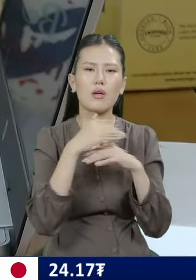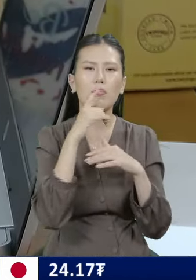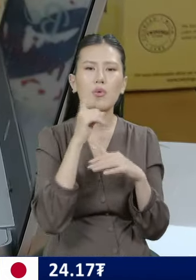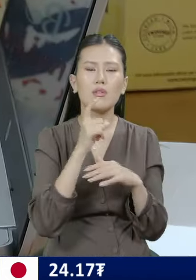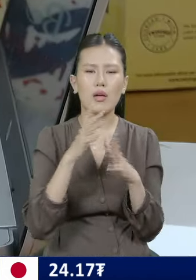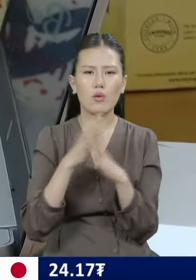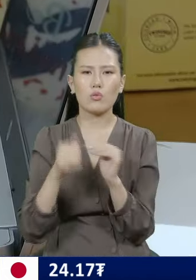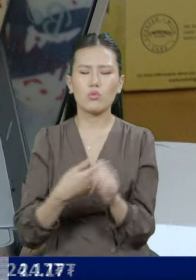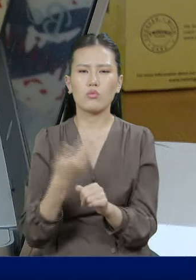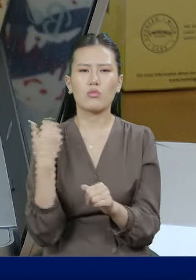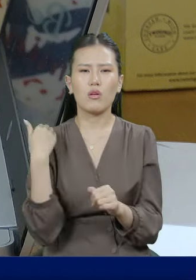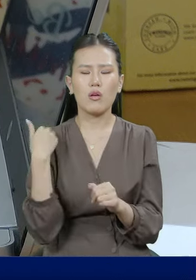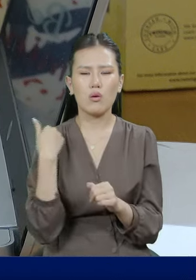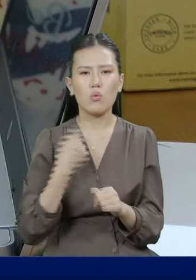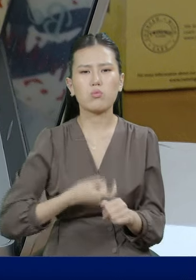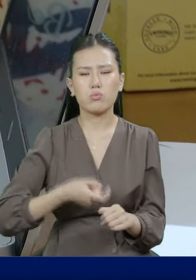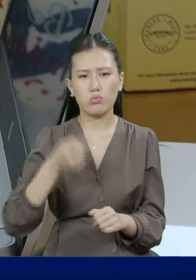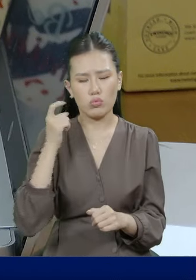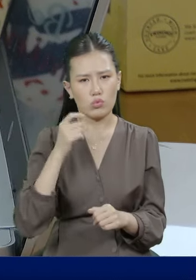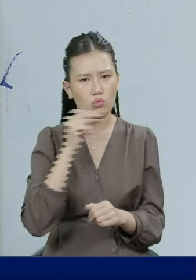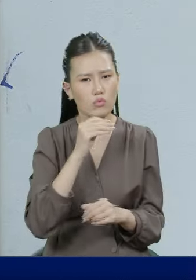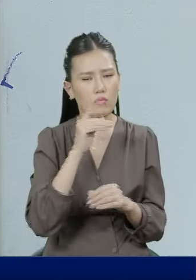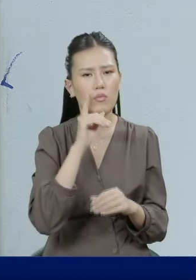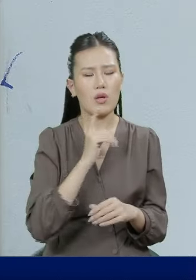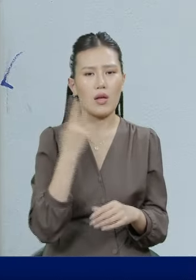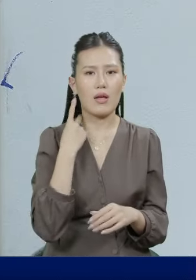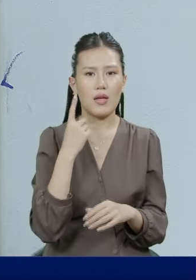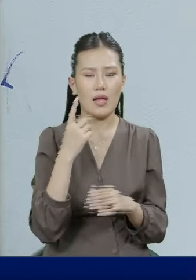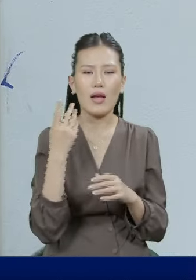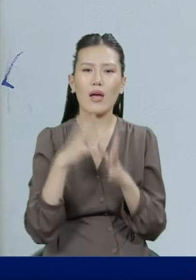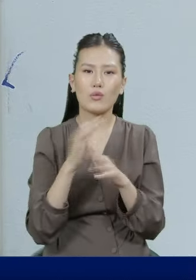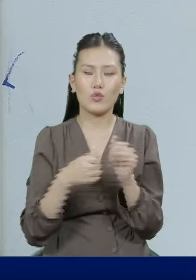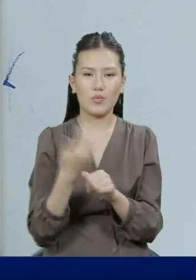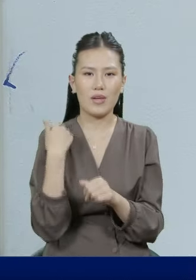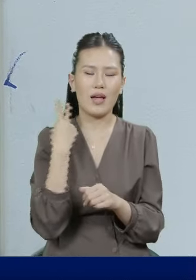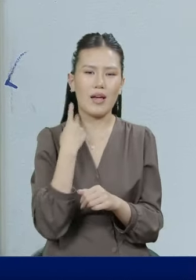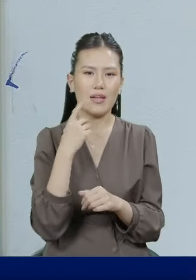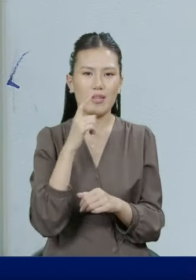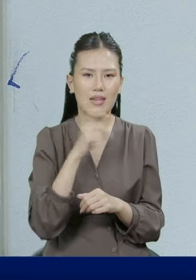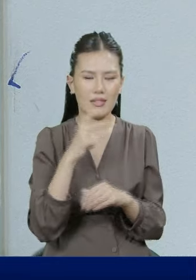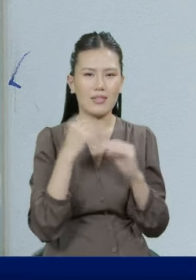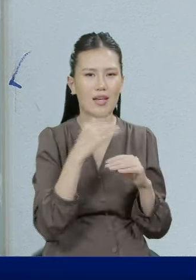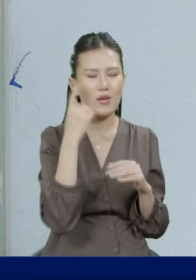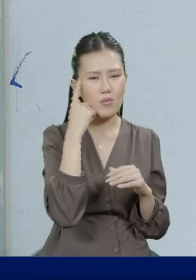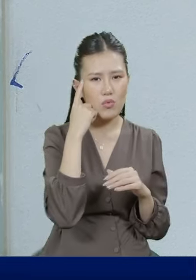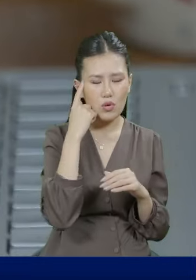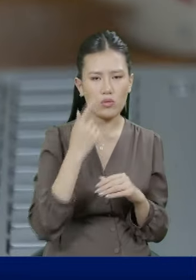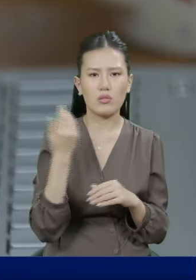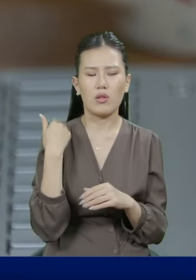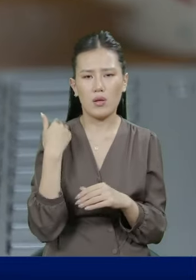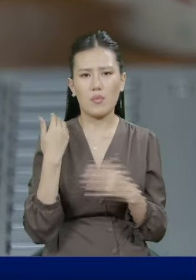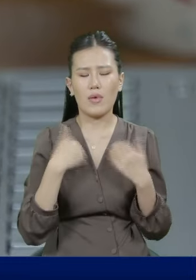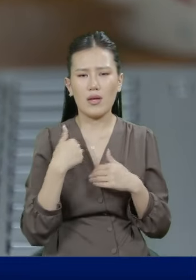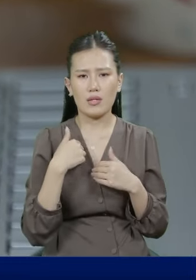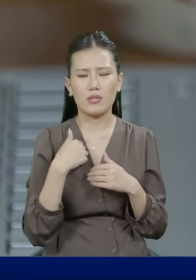өмнөөс эхлэлтэй байна. 10 жилийн сурагчдад англи хэл заахаар судалж үзсэн ч тухайн үедээ кредит үзүүлэх хөрвүүлэх хөтөлбөрийн талаарх мэдээлэл